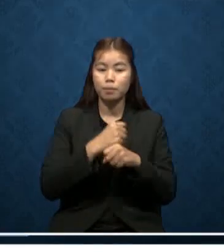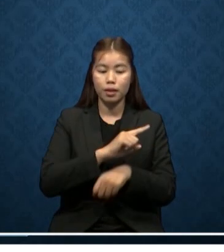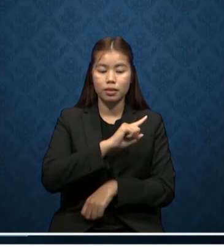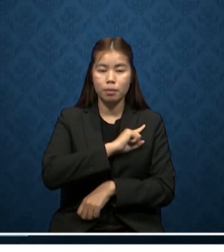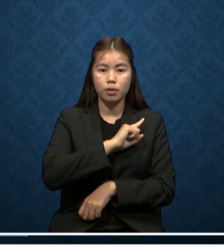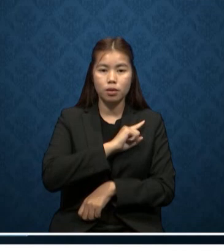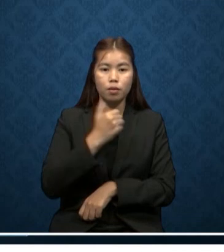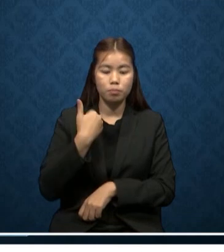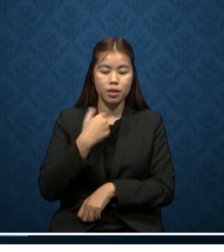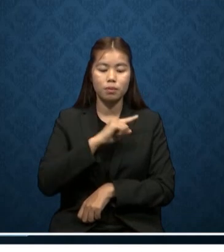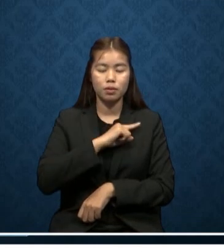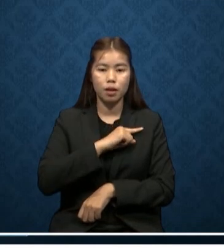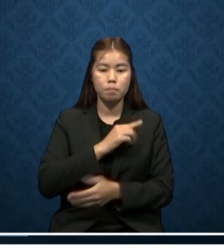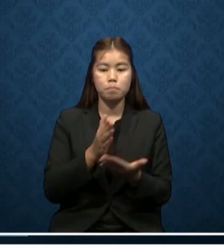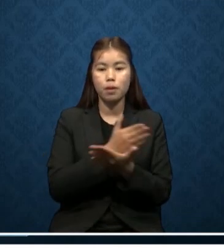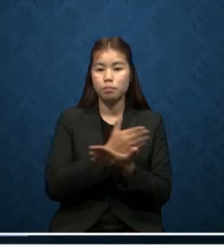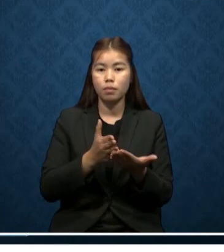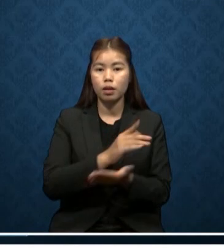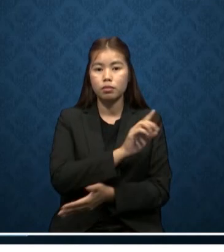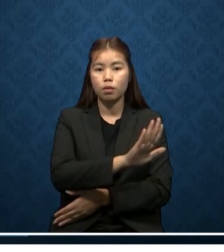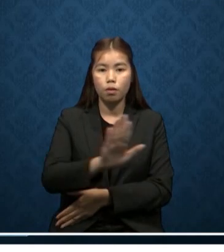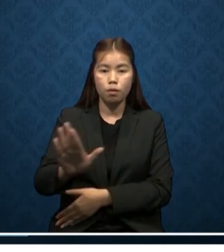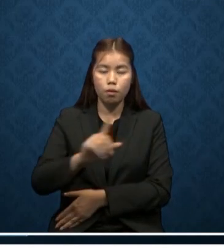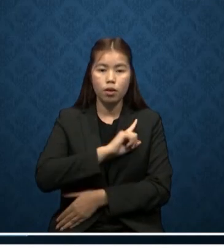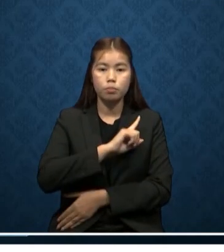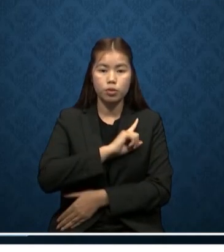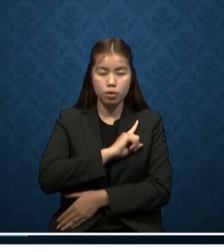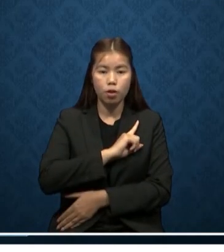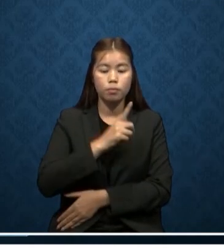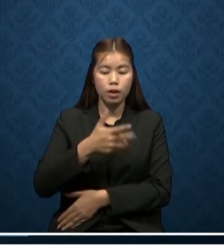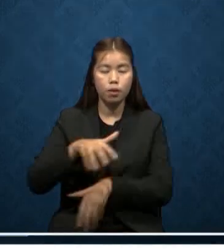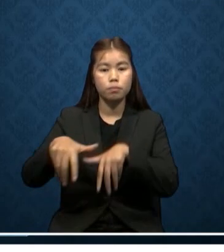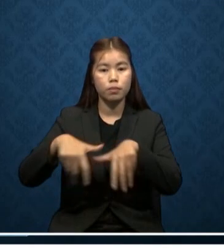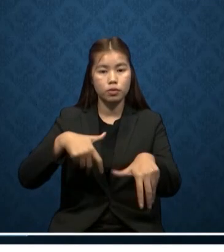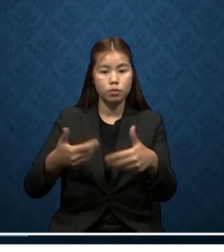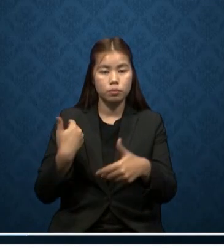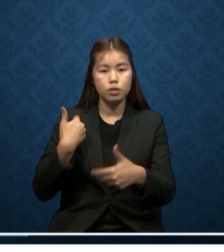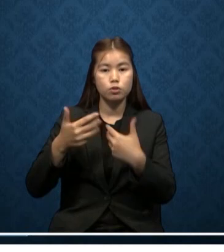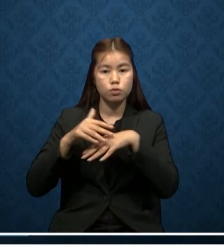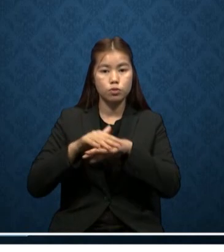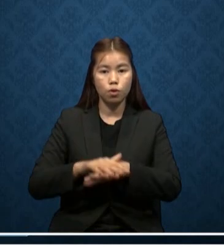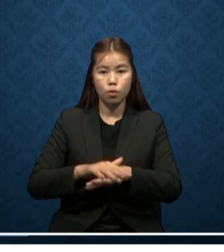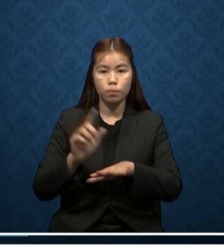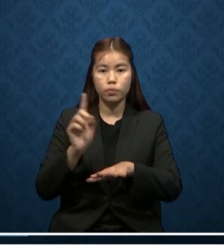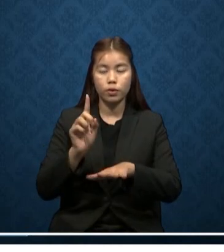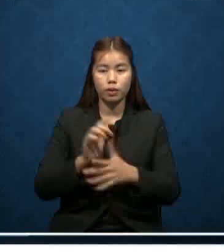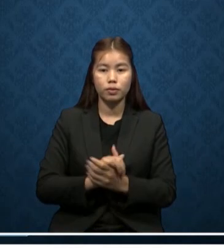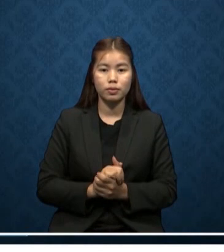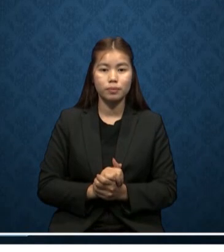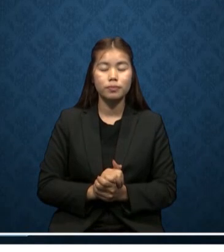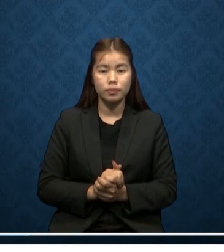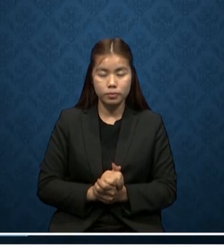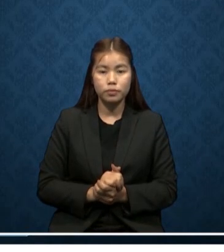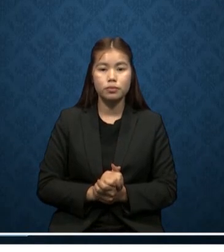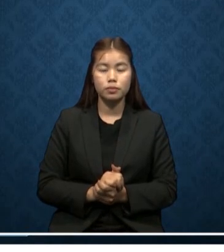กระจายหน้าที่และอำนาจและเปิดโอกาสให้ภาคประชาชนมีส่วนร่วมคือจะ